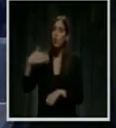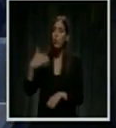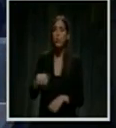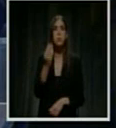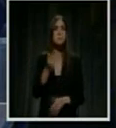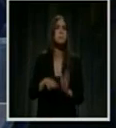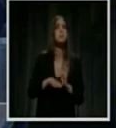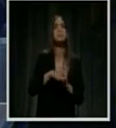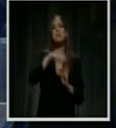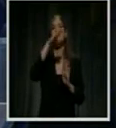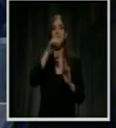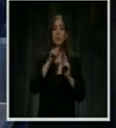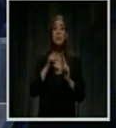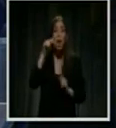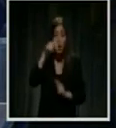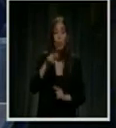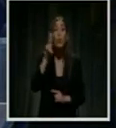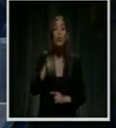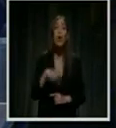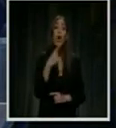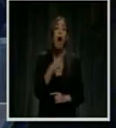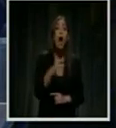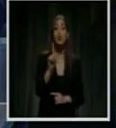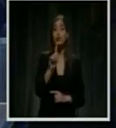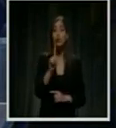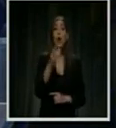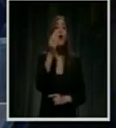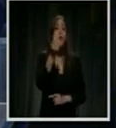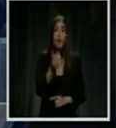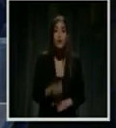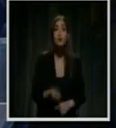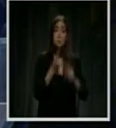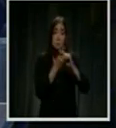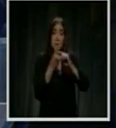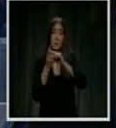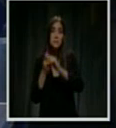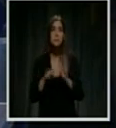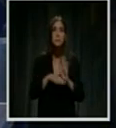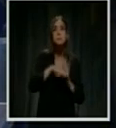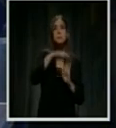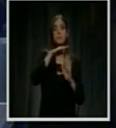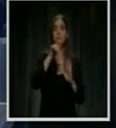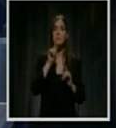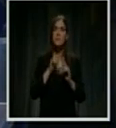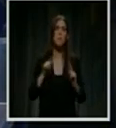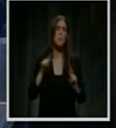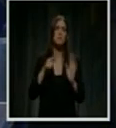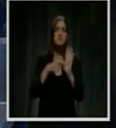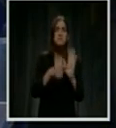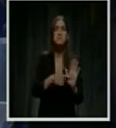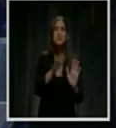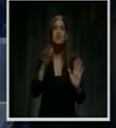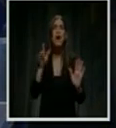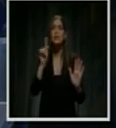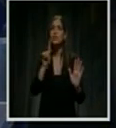qed jgħidu li sejtuhom flus. U jidher ċar li l-allima u l-edukaturi ndunaw illi qed tipprova titħaq